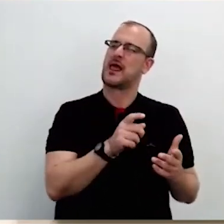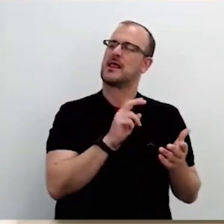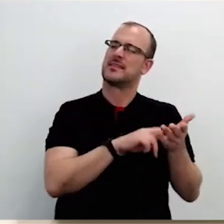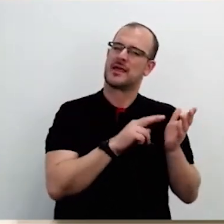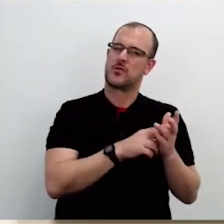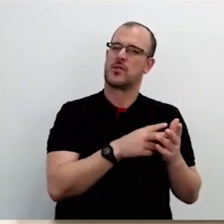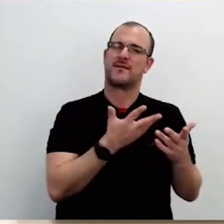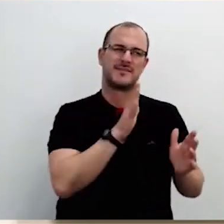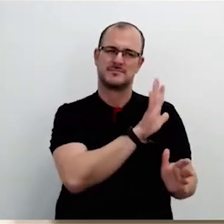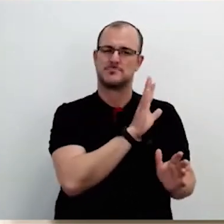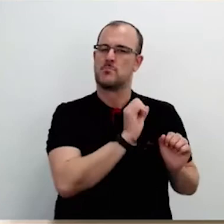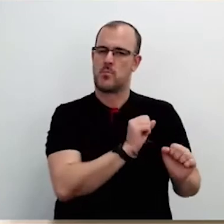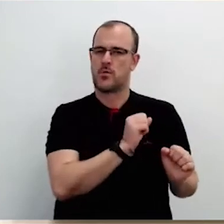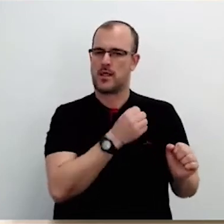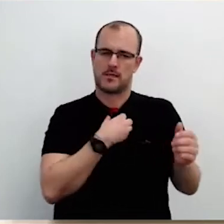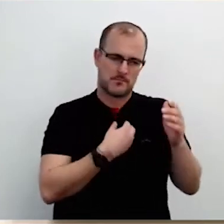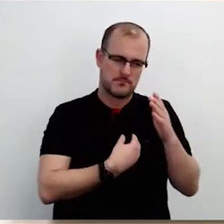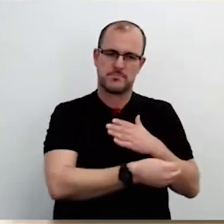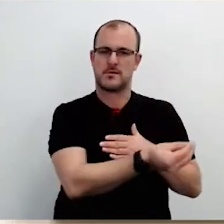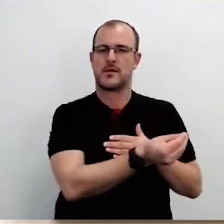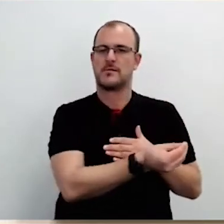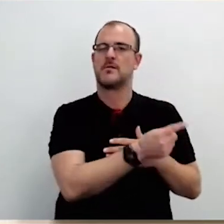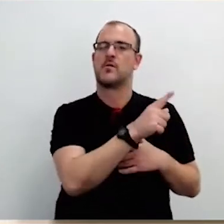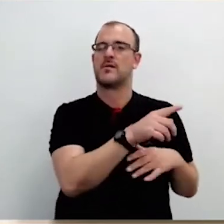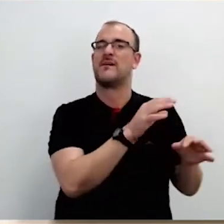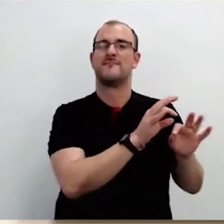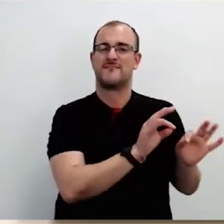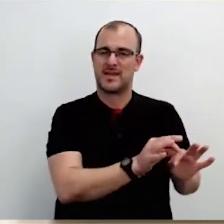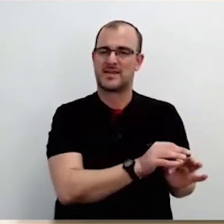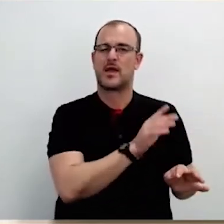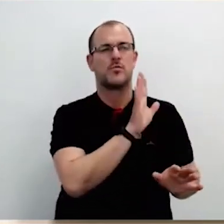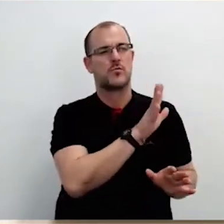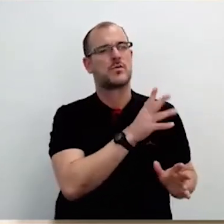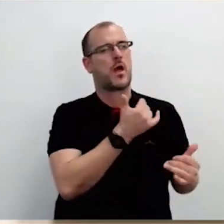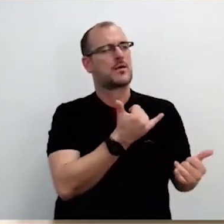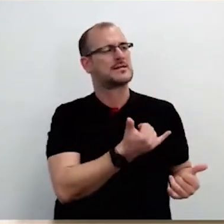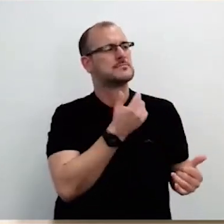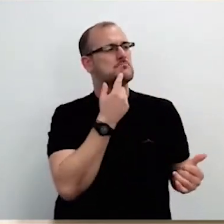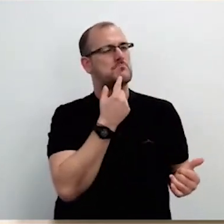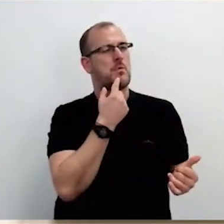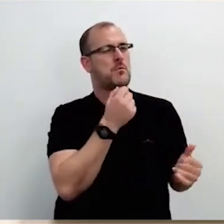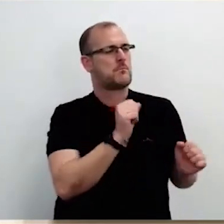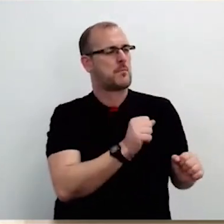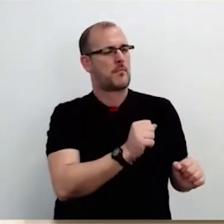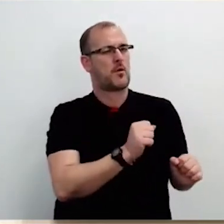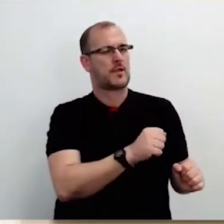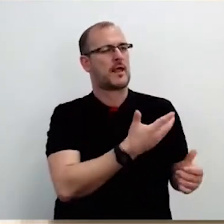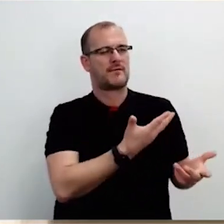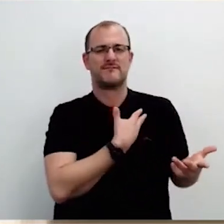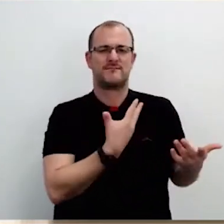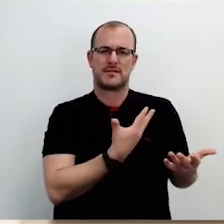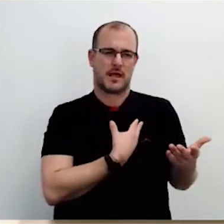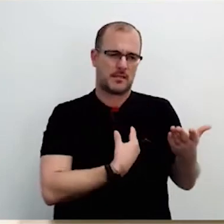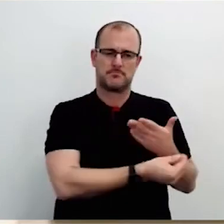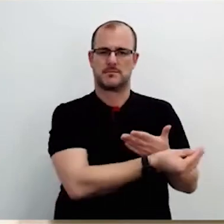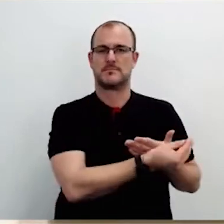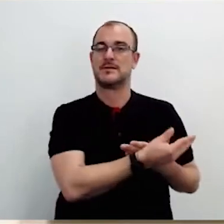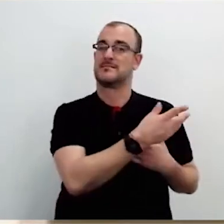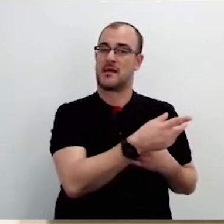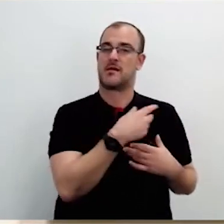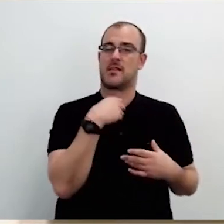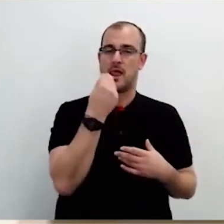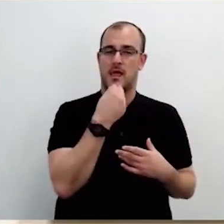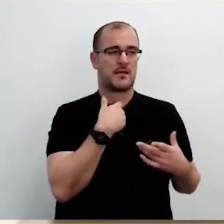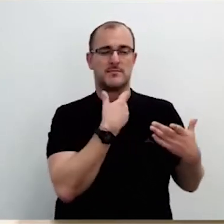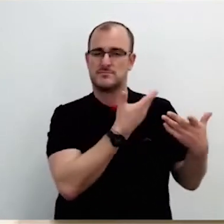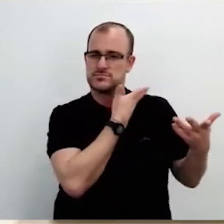entsprechend ihrer Möglichkeiten, wieder ihrer Fähigkeiten, aber auch ihrer monetären Möglichkeiten gewährleisten. Und daraus lernen wir natürlich, da